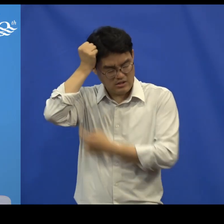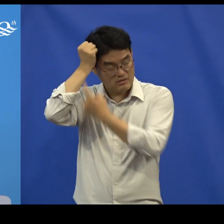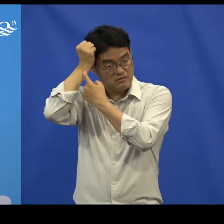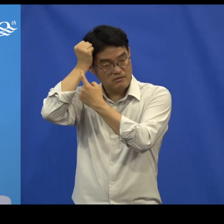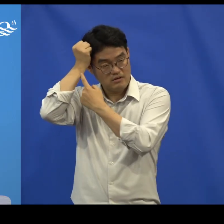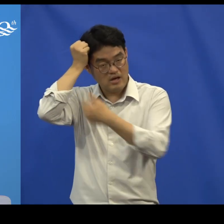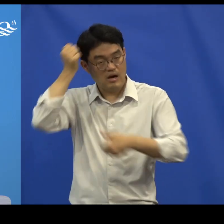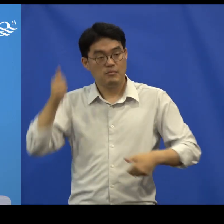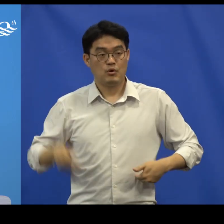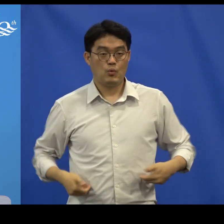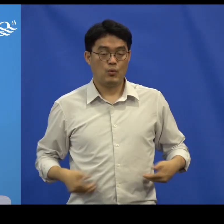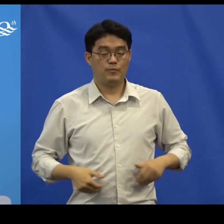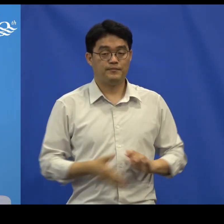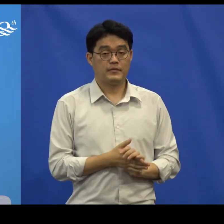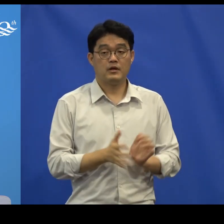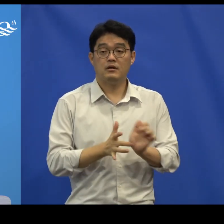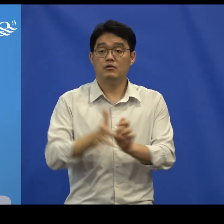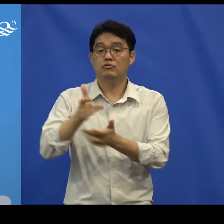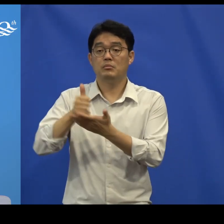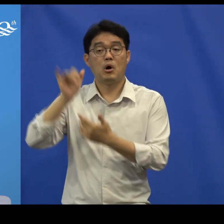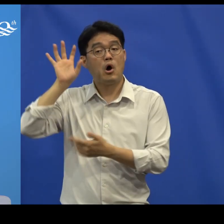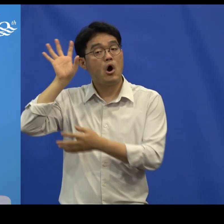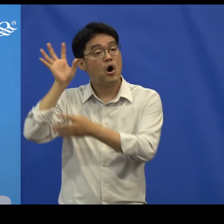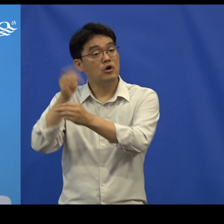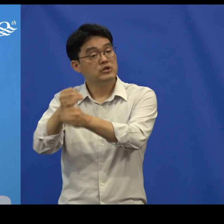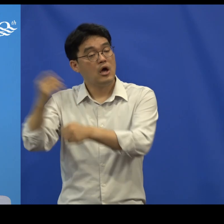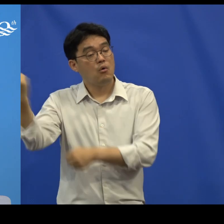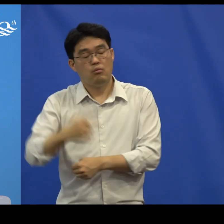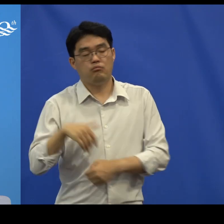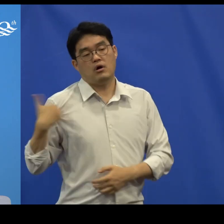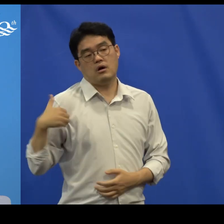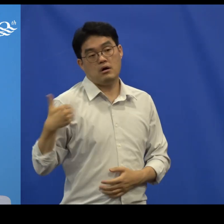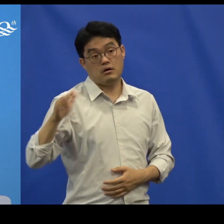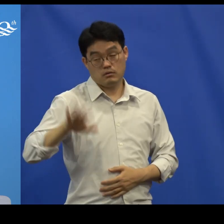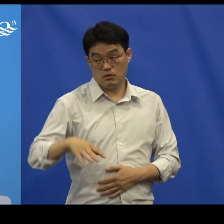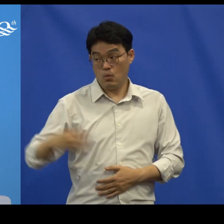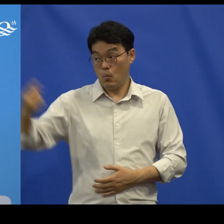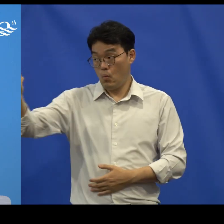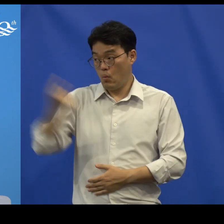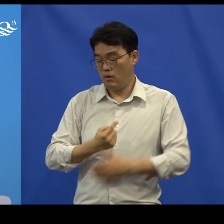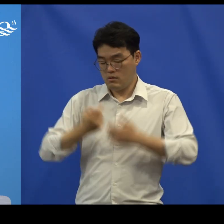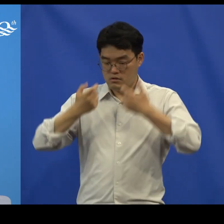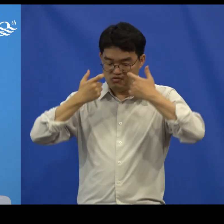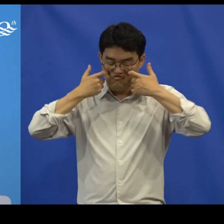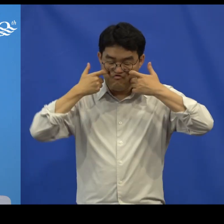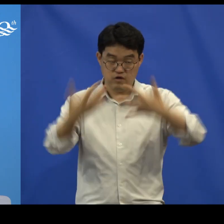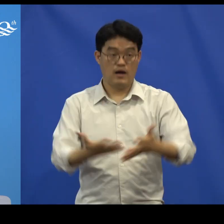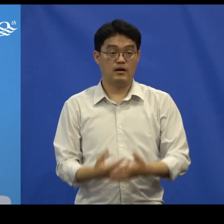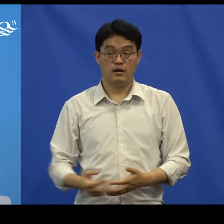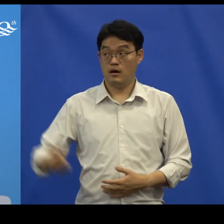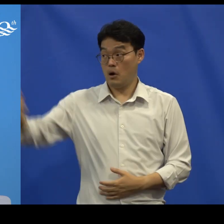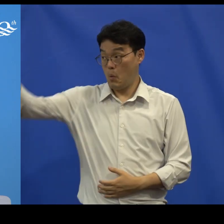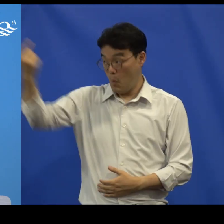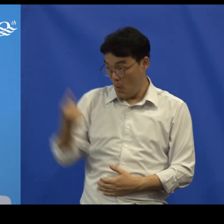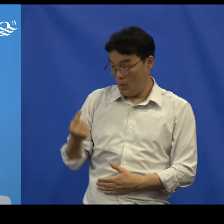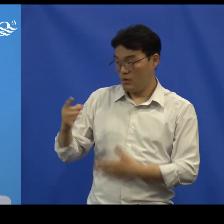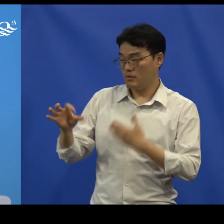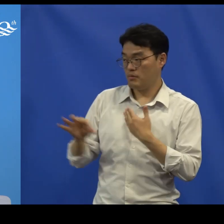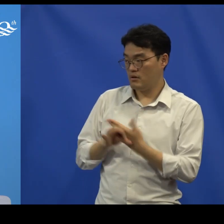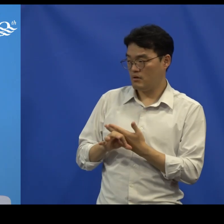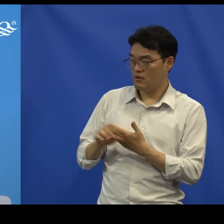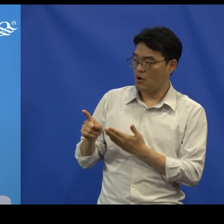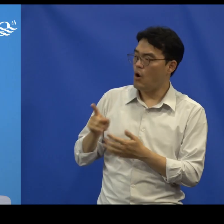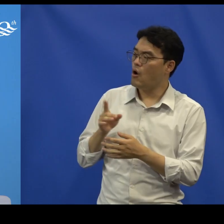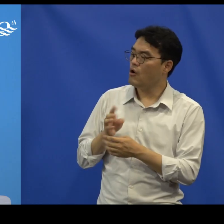여러분, 진지하게 오시는 것 분명한 거죠. 만일 오신다면 이 질문을 우리가 해야 되는 겁니다.